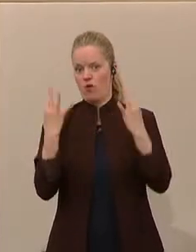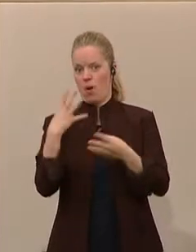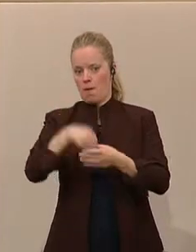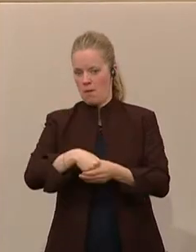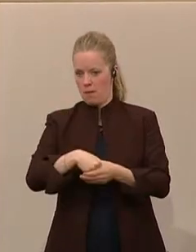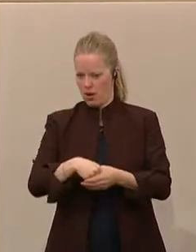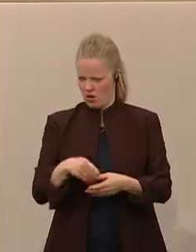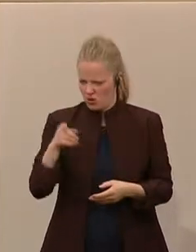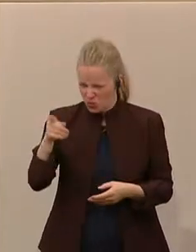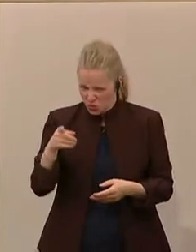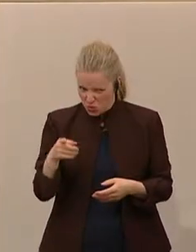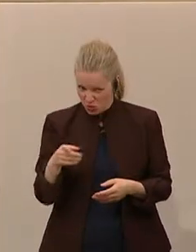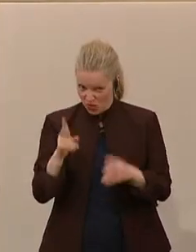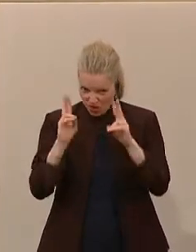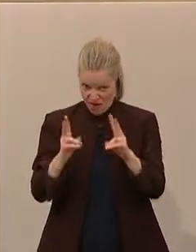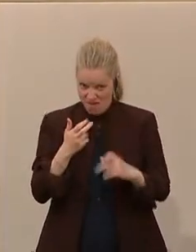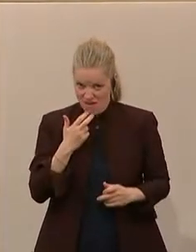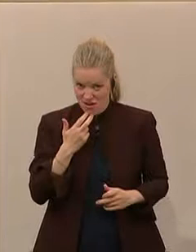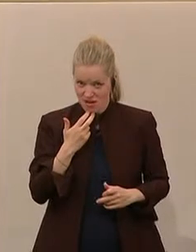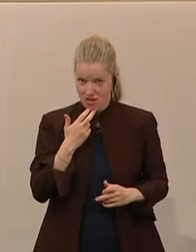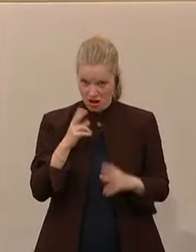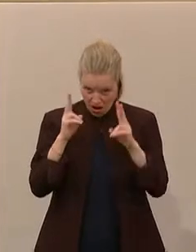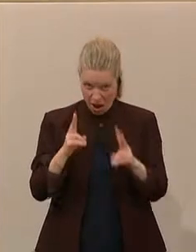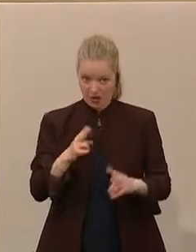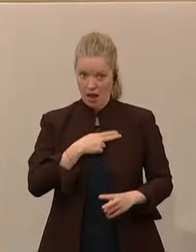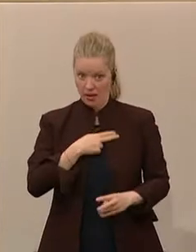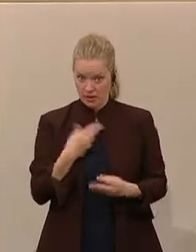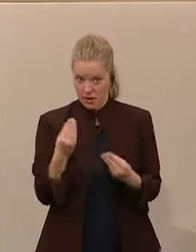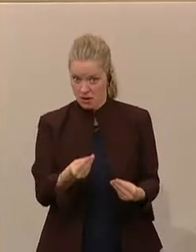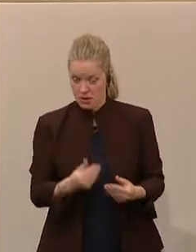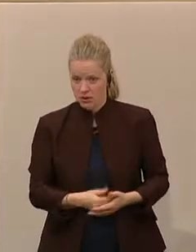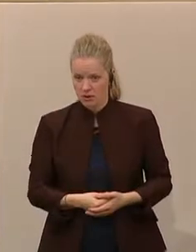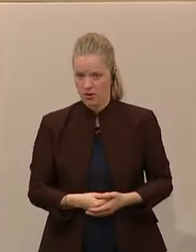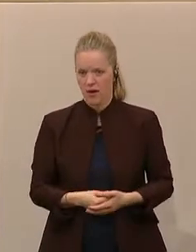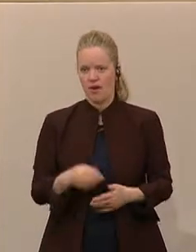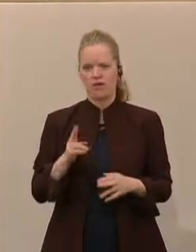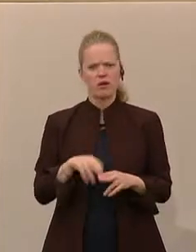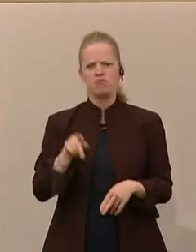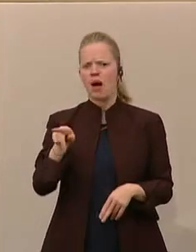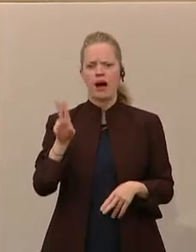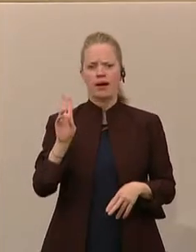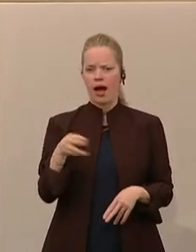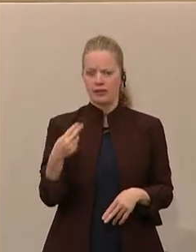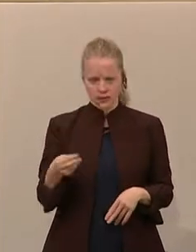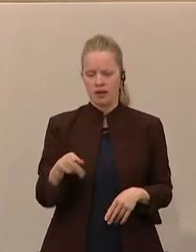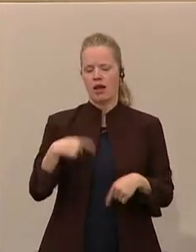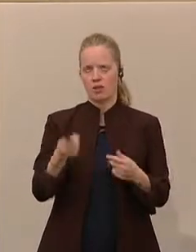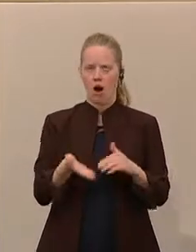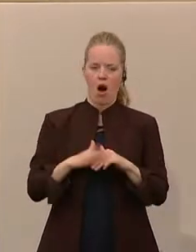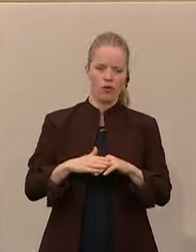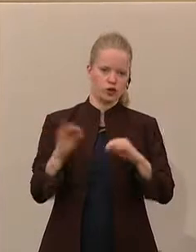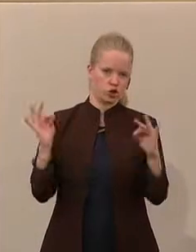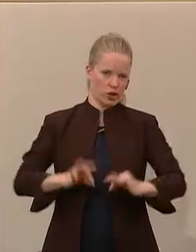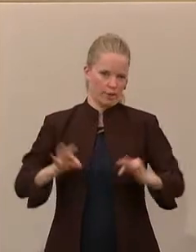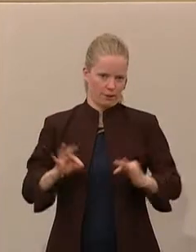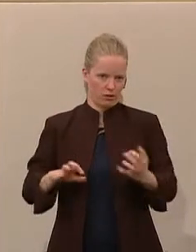garantieren? Weil wenn Sie nämlich das nicht garantieren können, dann ist es ja noch eine viel, viel größere Katastrophe, weil dann